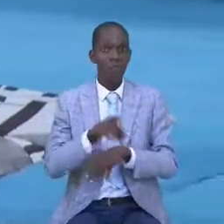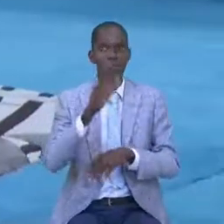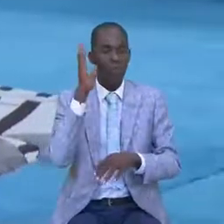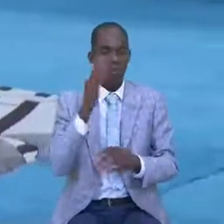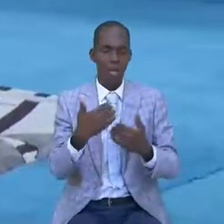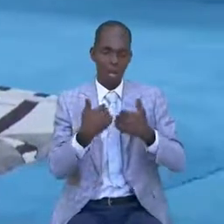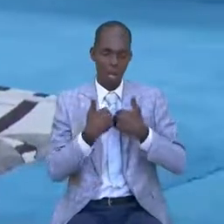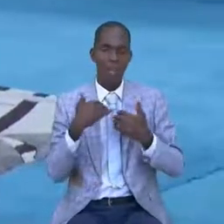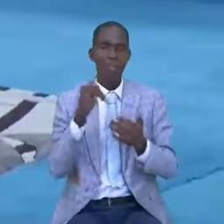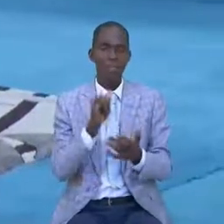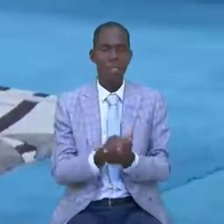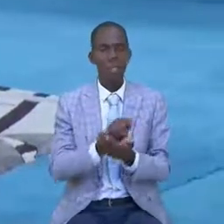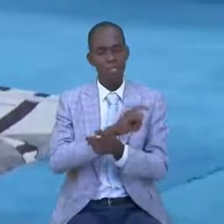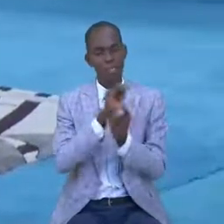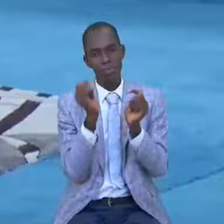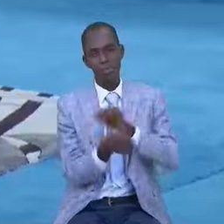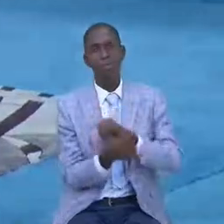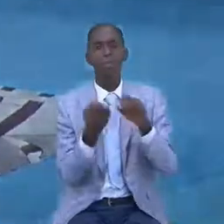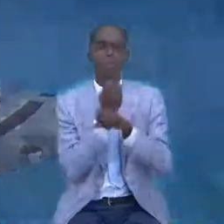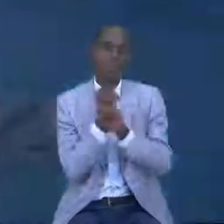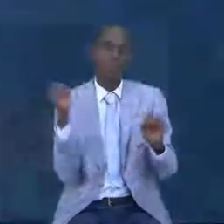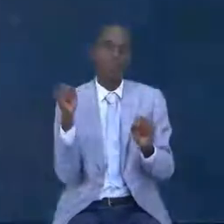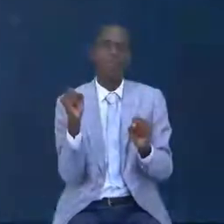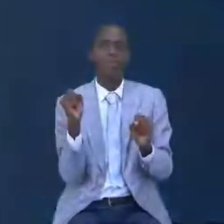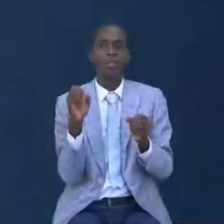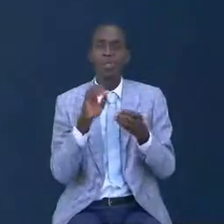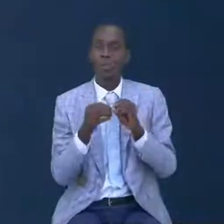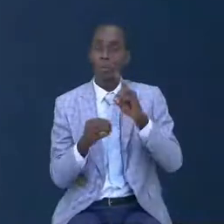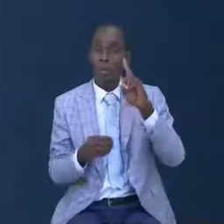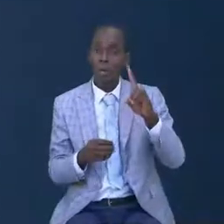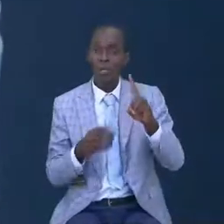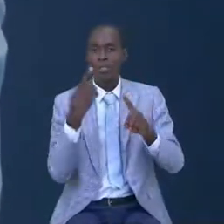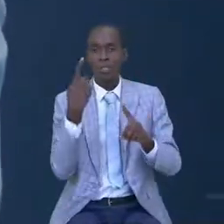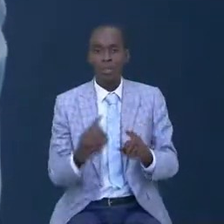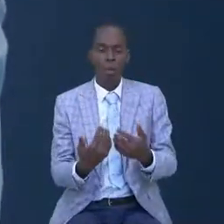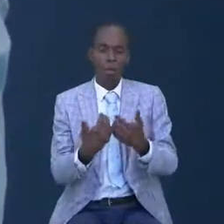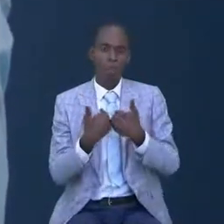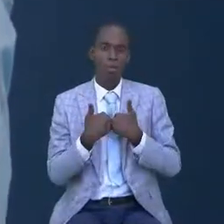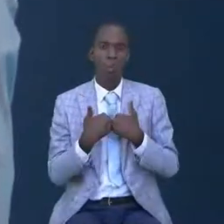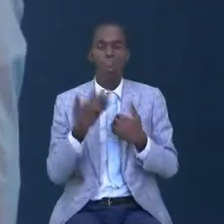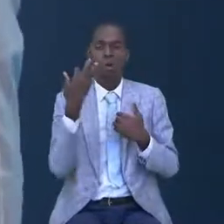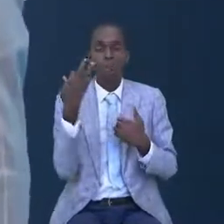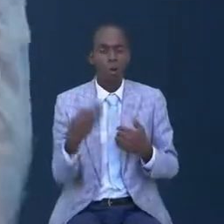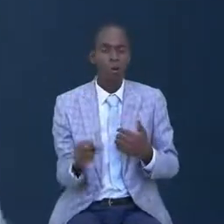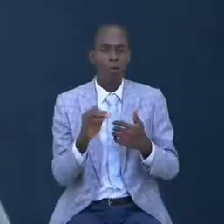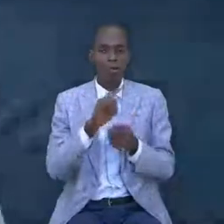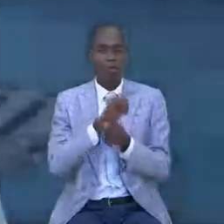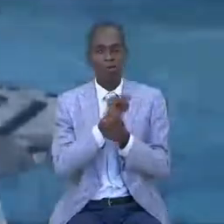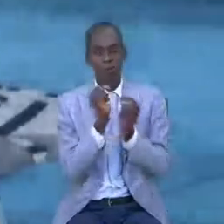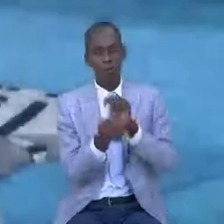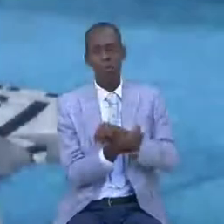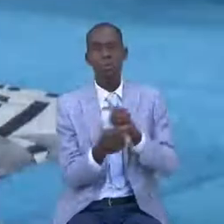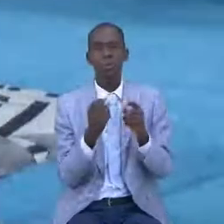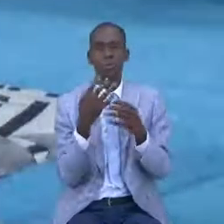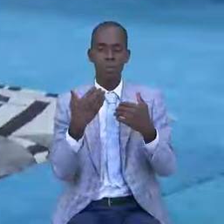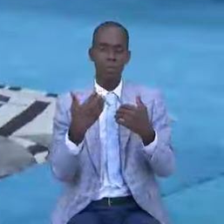alors on n'a pas encore le salut là. Et aujourd'hui, vous aurez le salut transformateur, hein,